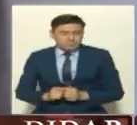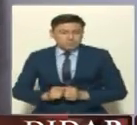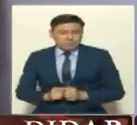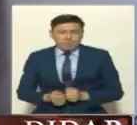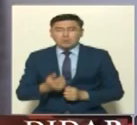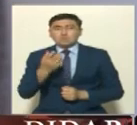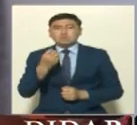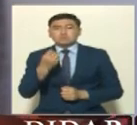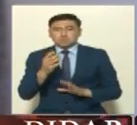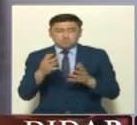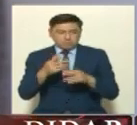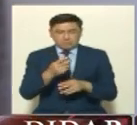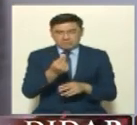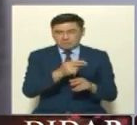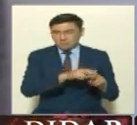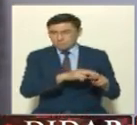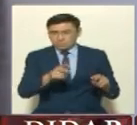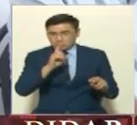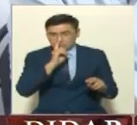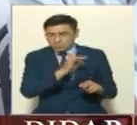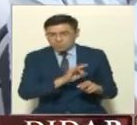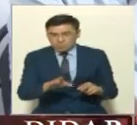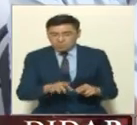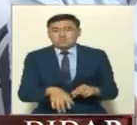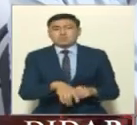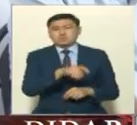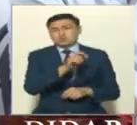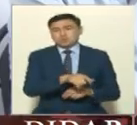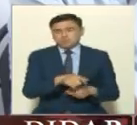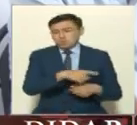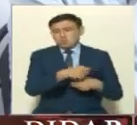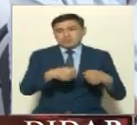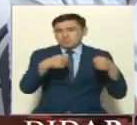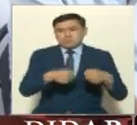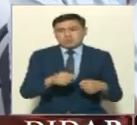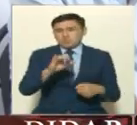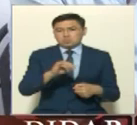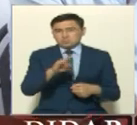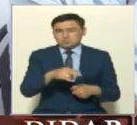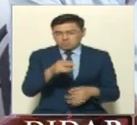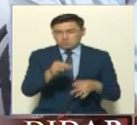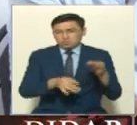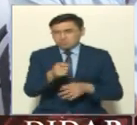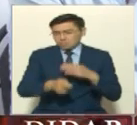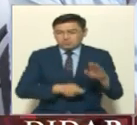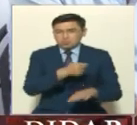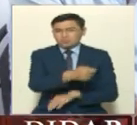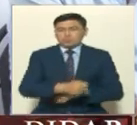в случае невозврата средств должник вправе обратиться в суд. Ердос Кужантайлы, Надежан Спандияр, Ролан Аметұлы, Дидар.